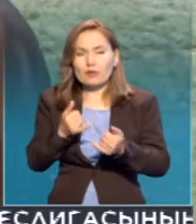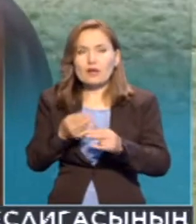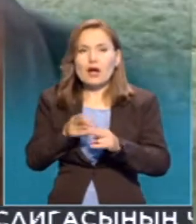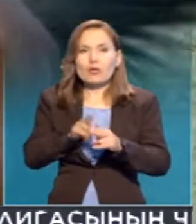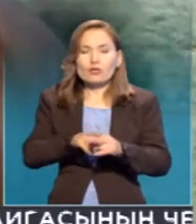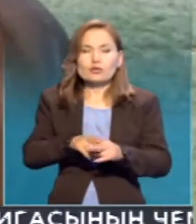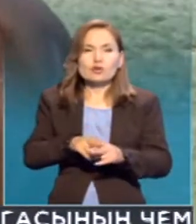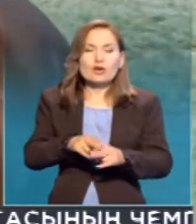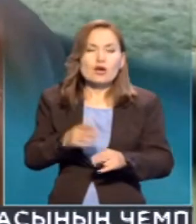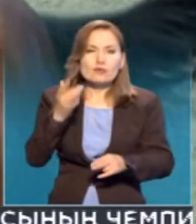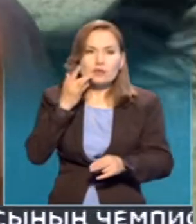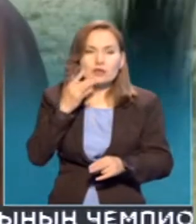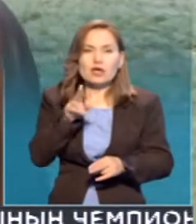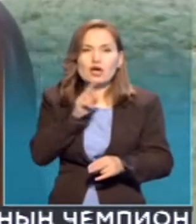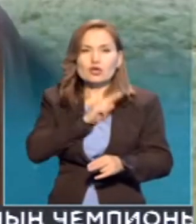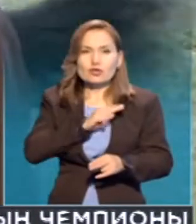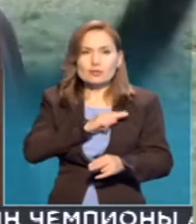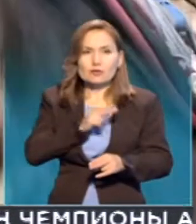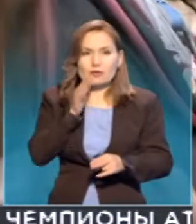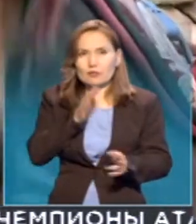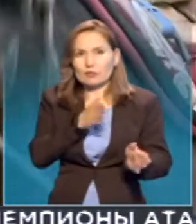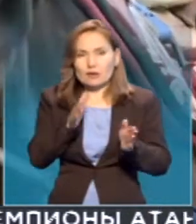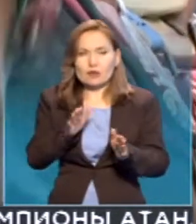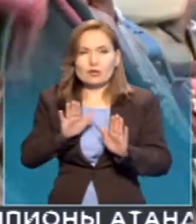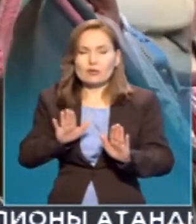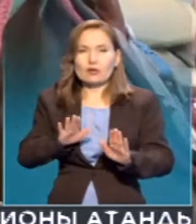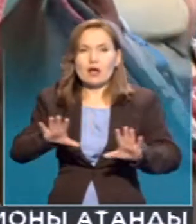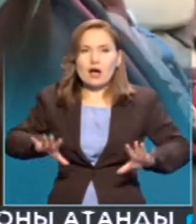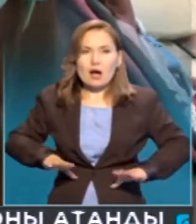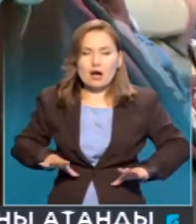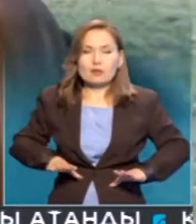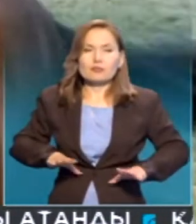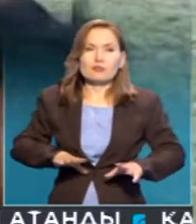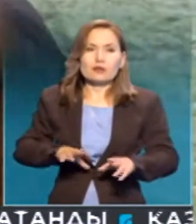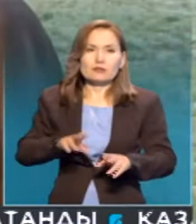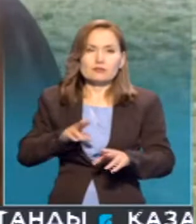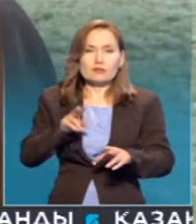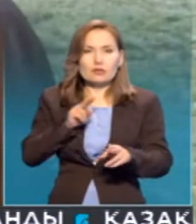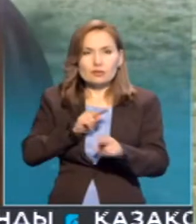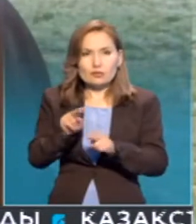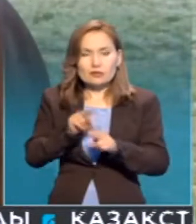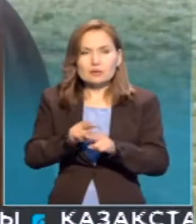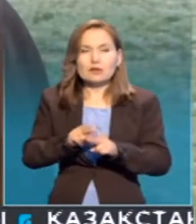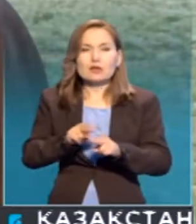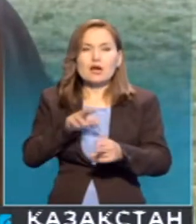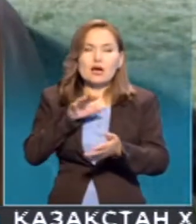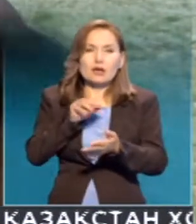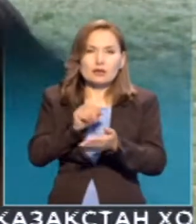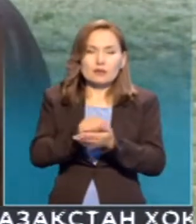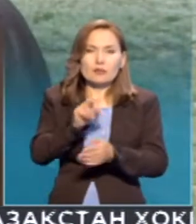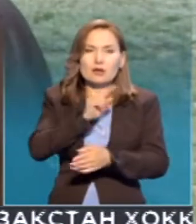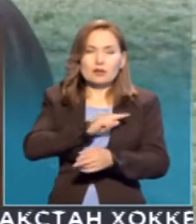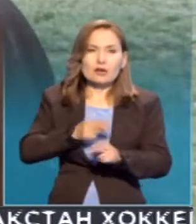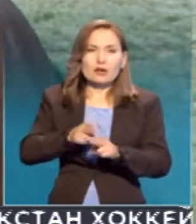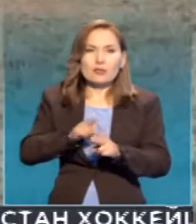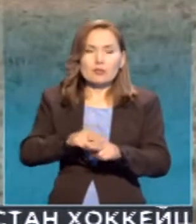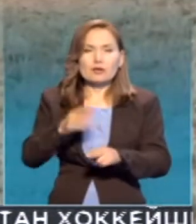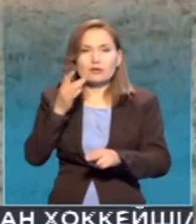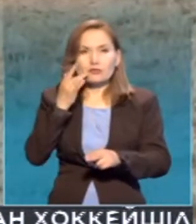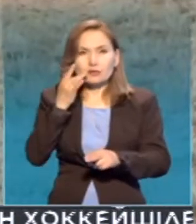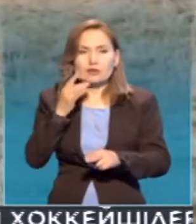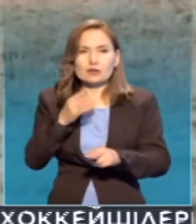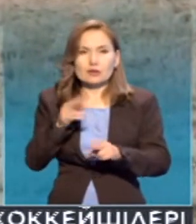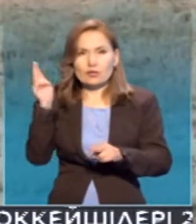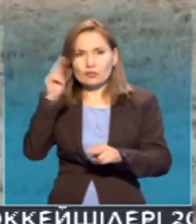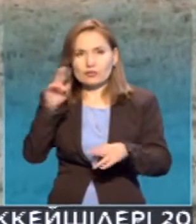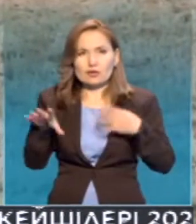сборға жинақталып бас қосып бірлесіп дайындалып сөйтіп атпен дайындаламыз. Сөйтіп ұнаған аттарымызды таңдап кейде асаудан жуастырамыз.